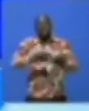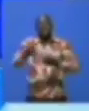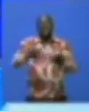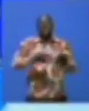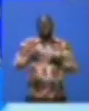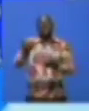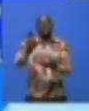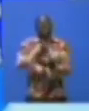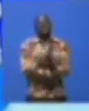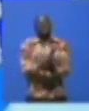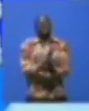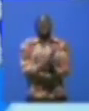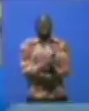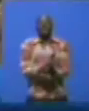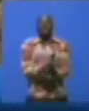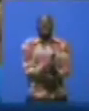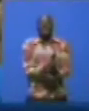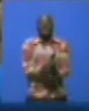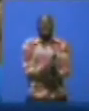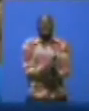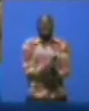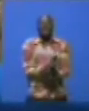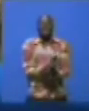Ouedraogo et Vincent Kienrebeogo.